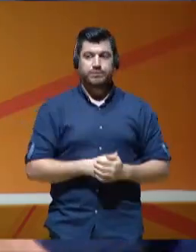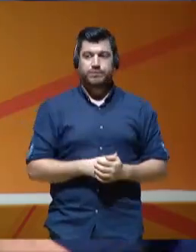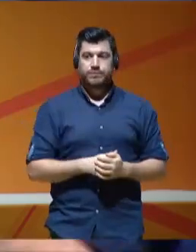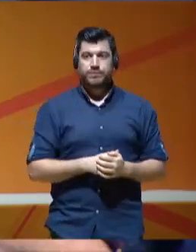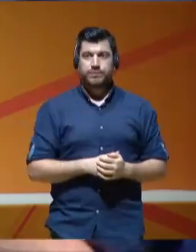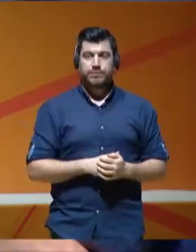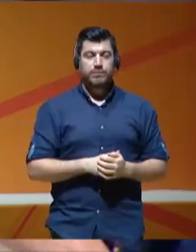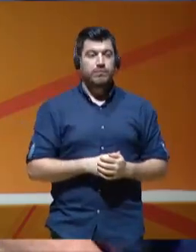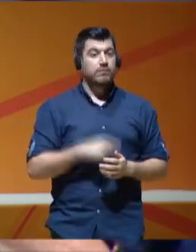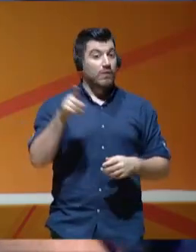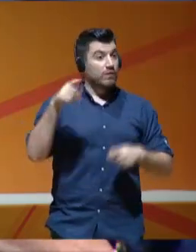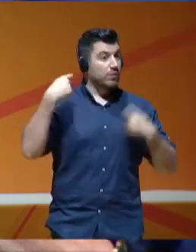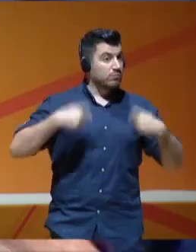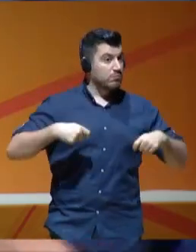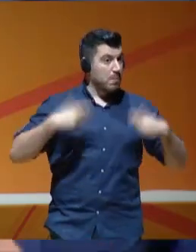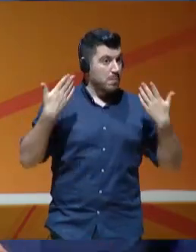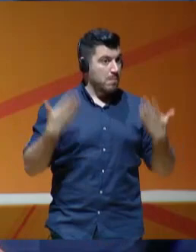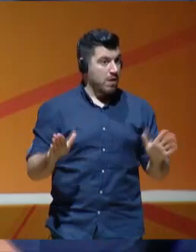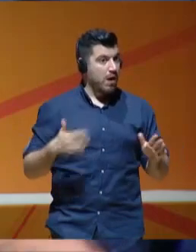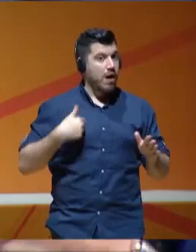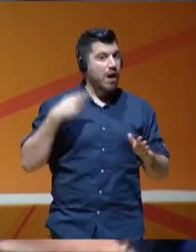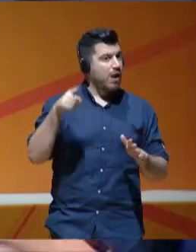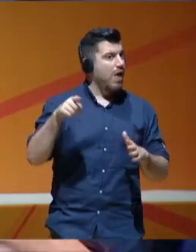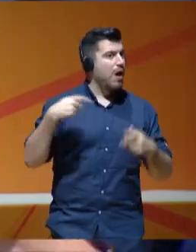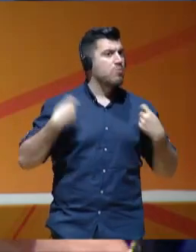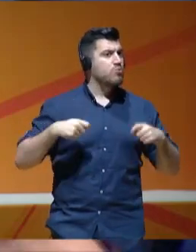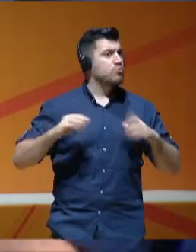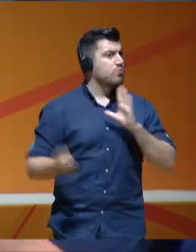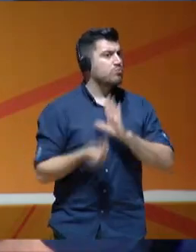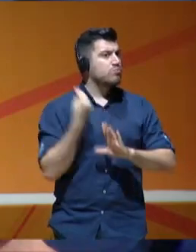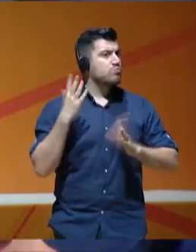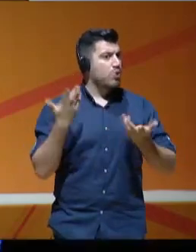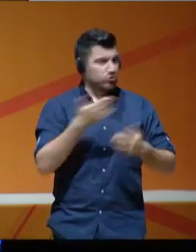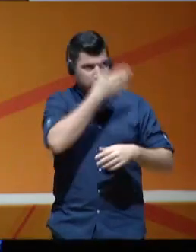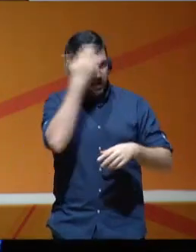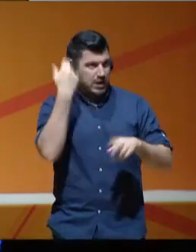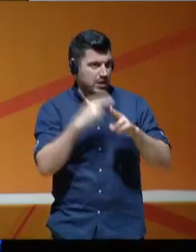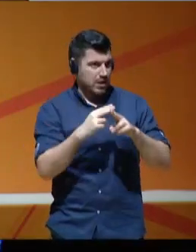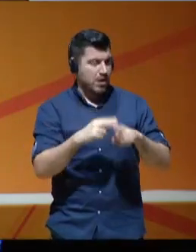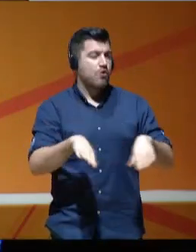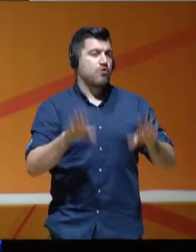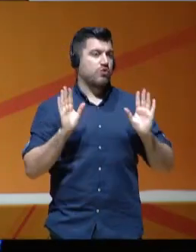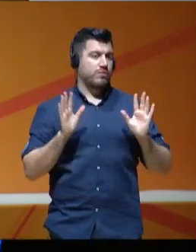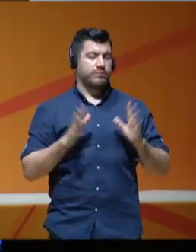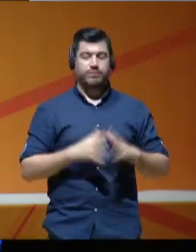τον πλούτο τους σίγουρα δεν τον παρήγαγαν με βάση το ήθος. Τι έχετε να πείτε γι' αυτό?